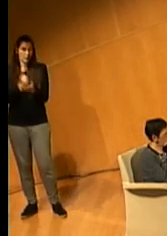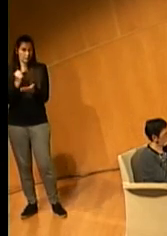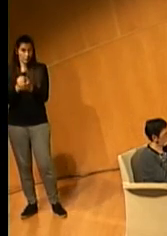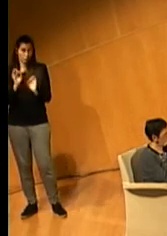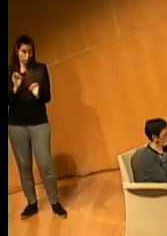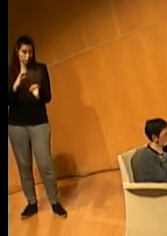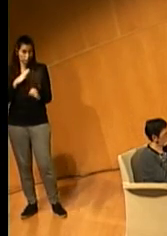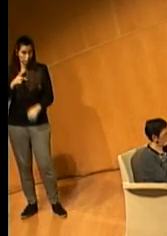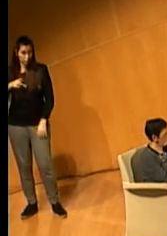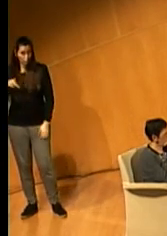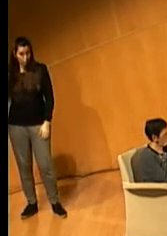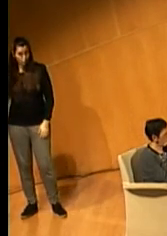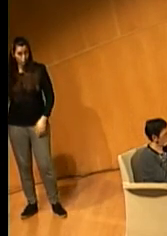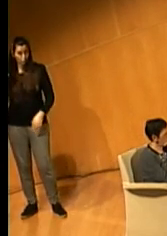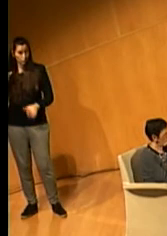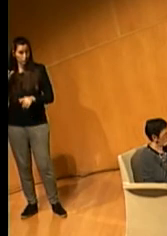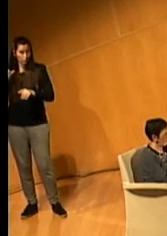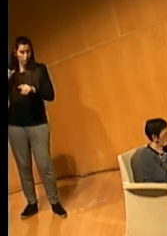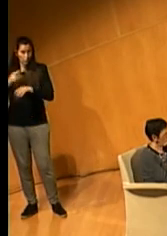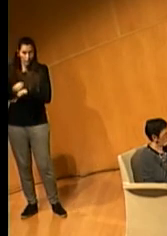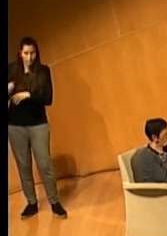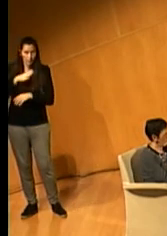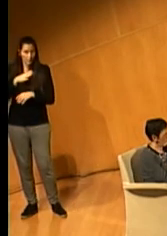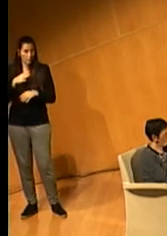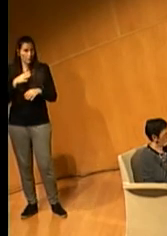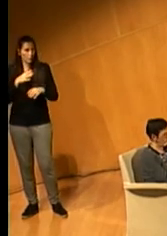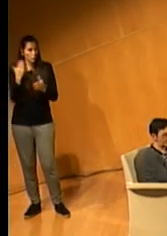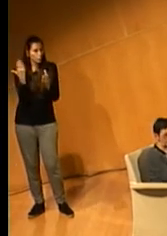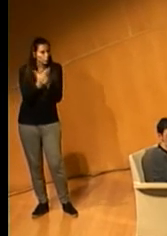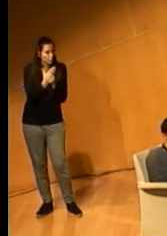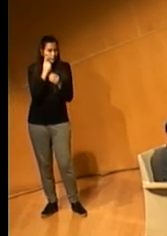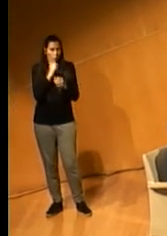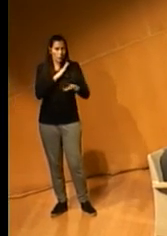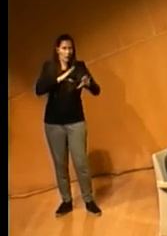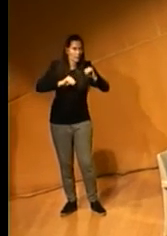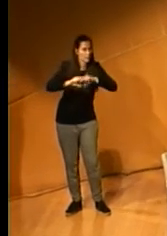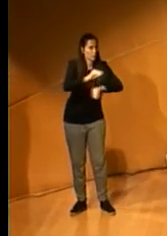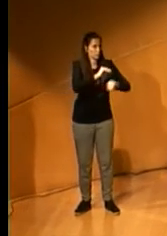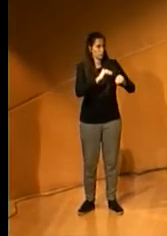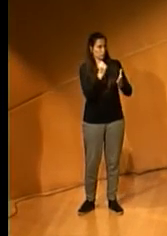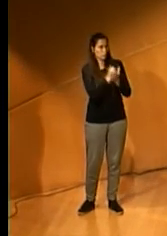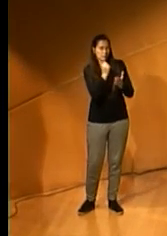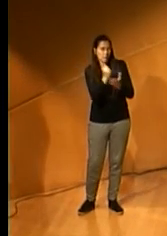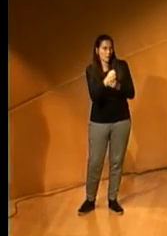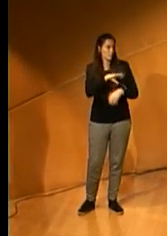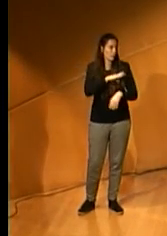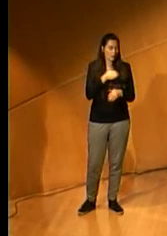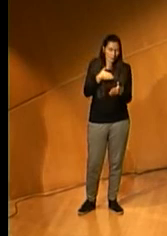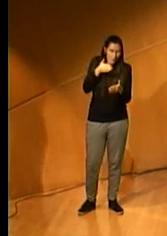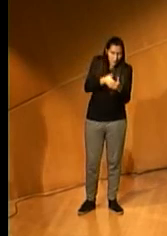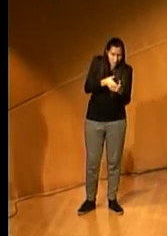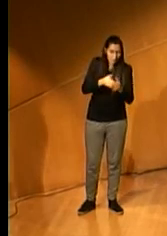plus d'enfants qui ont des dossiers d'aménagement d'épreuves pour toutes sortes de difficultés